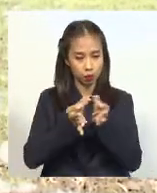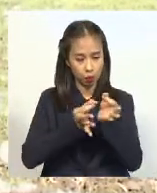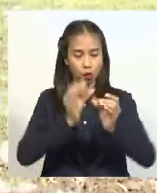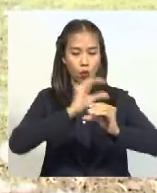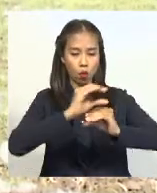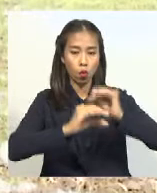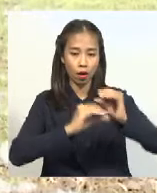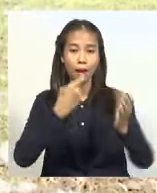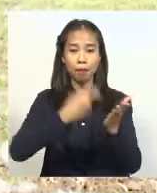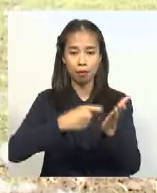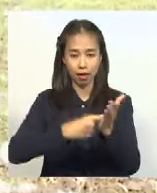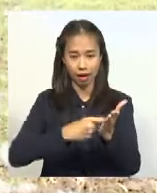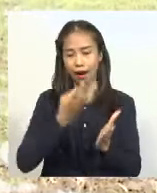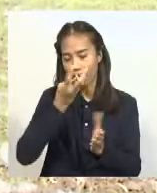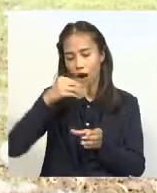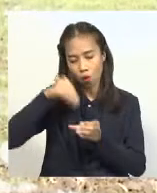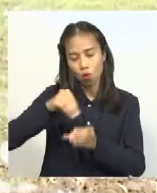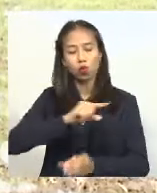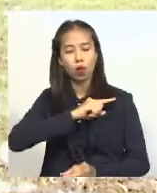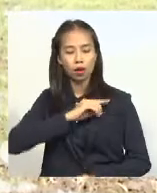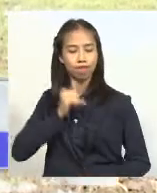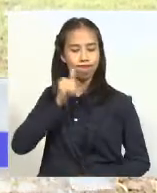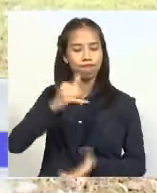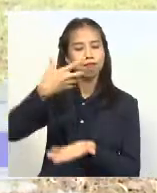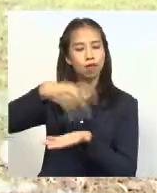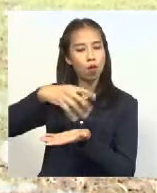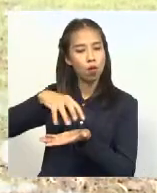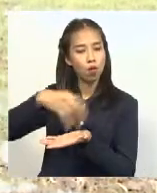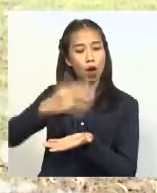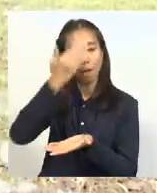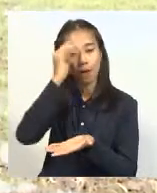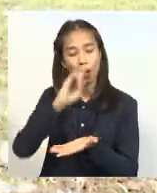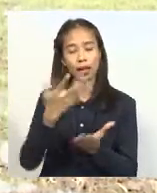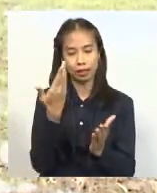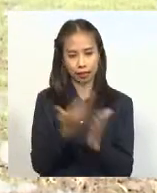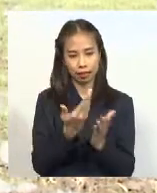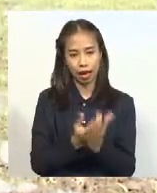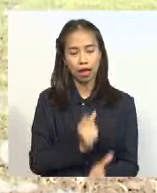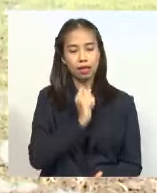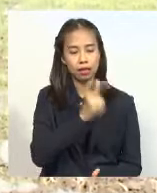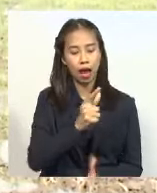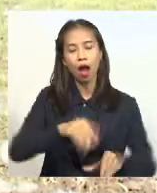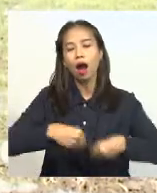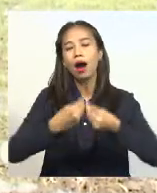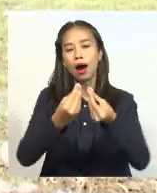ประกันรายได้เกษตรกรผู้ปลูกข้าวด้วยตนเองค่ะเพื่อที่จะคิกออฟการจ่ายเงินประกันรายได้ชาวนาซึ่